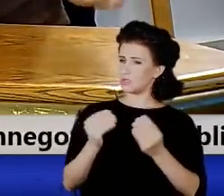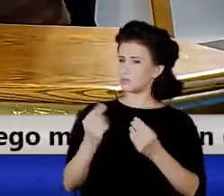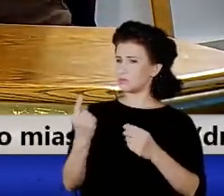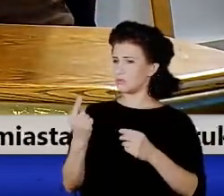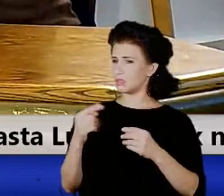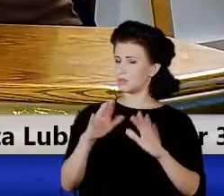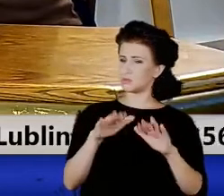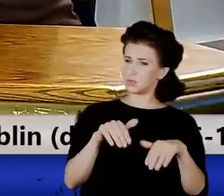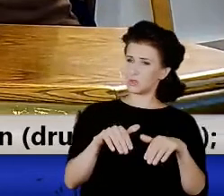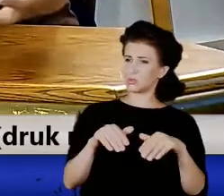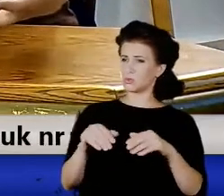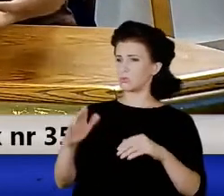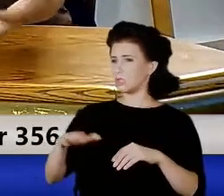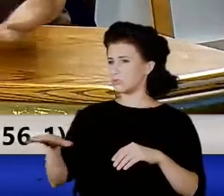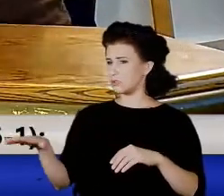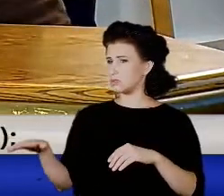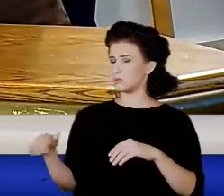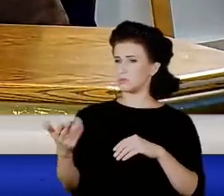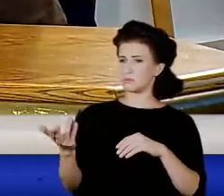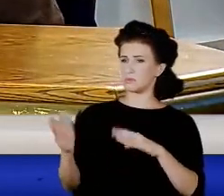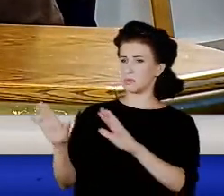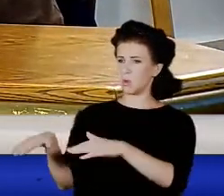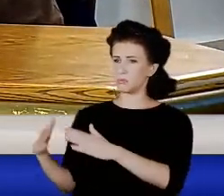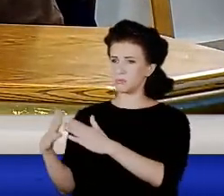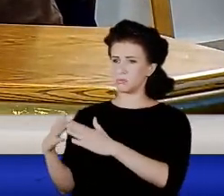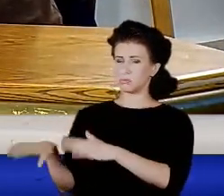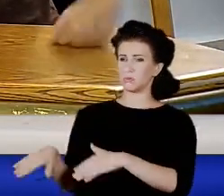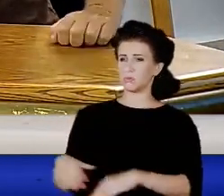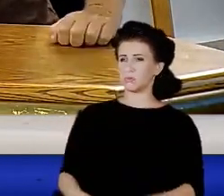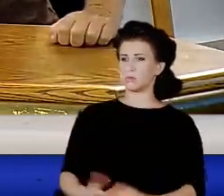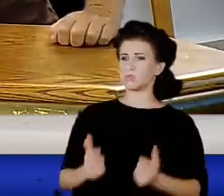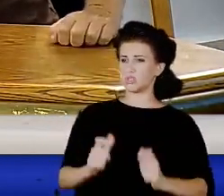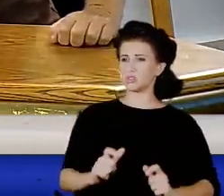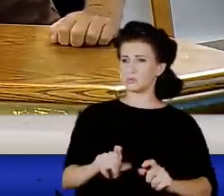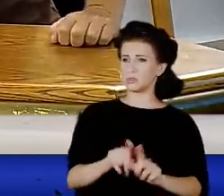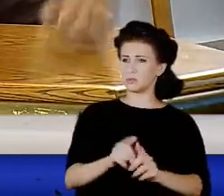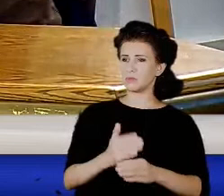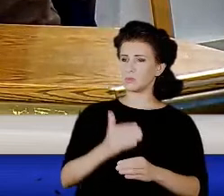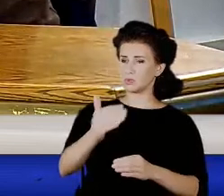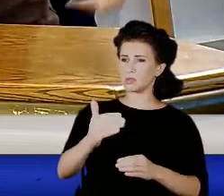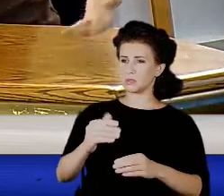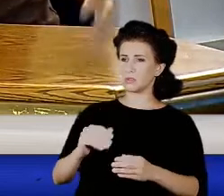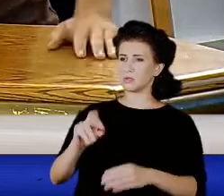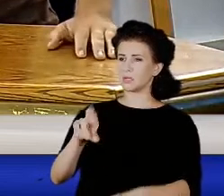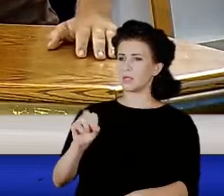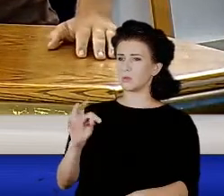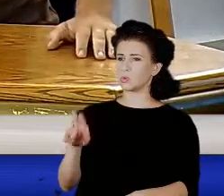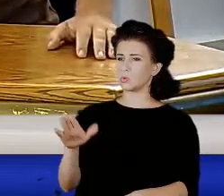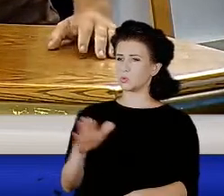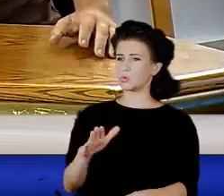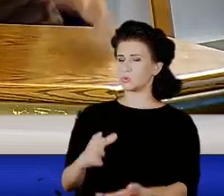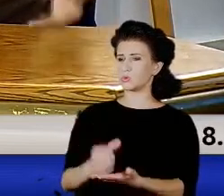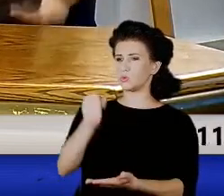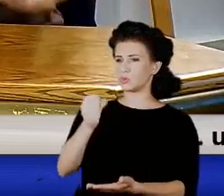nie wychodzą, zostawiają dzieci w domu i siedzą tą niedzielę. Siedzimy też przez cały dzień przed ratuszem. Jest tam rodzaj pikiety takiej, tak?